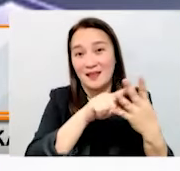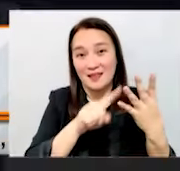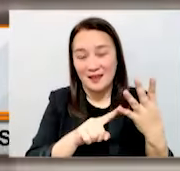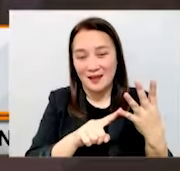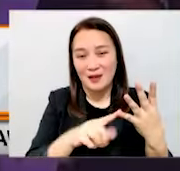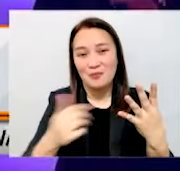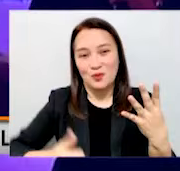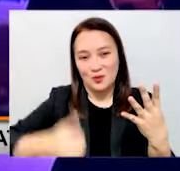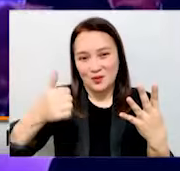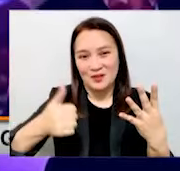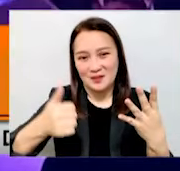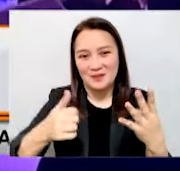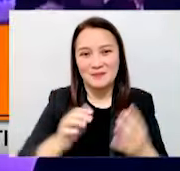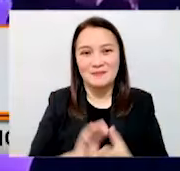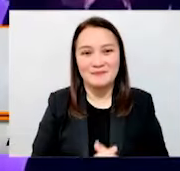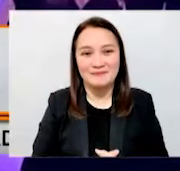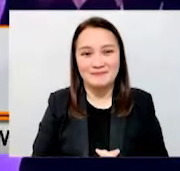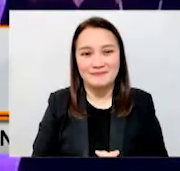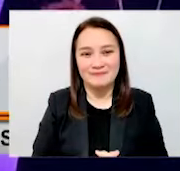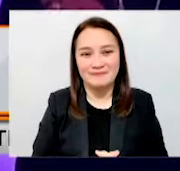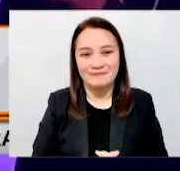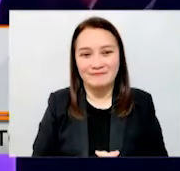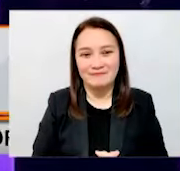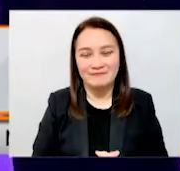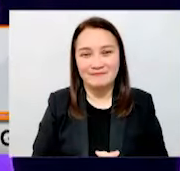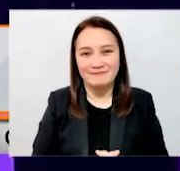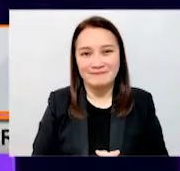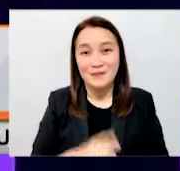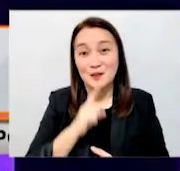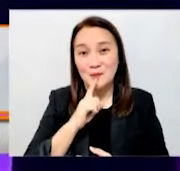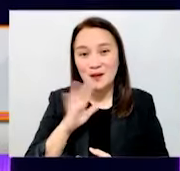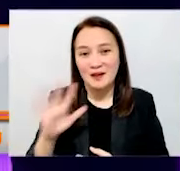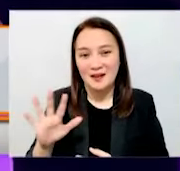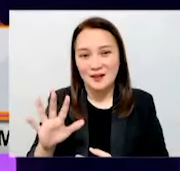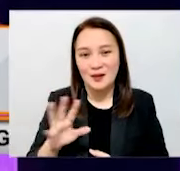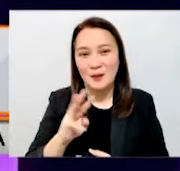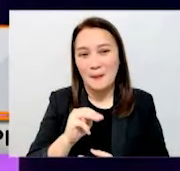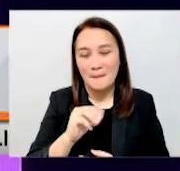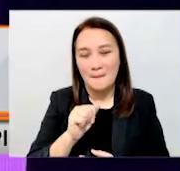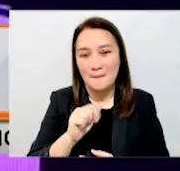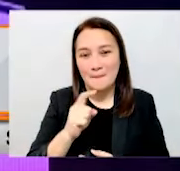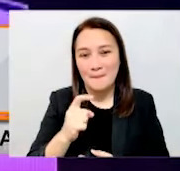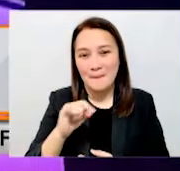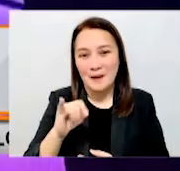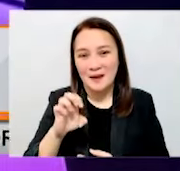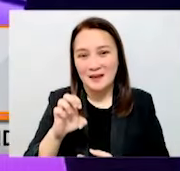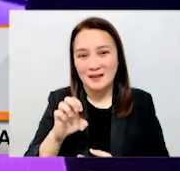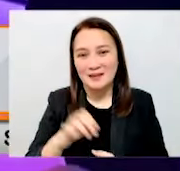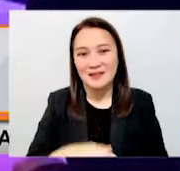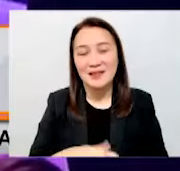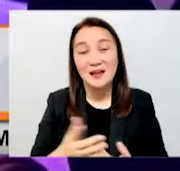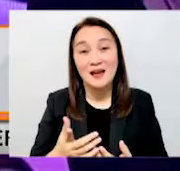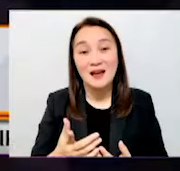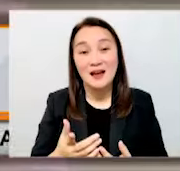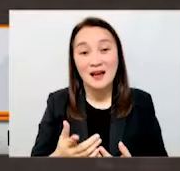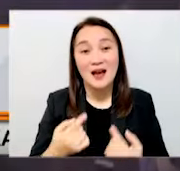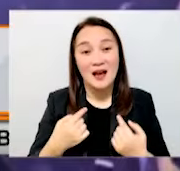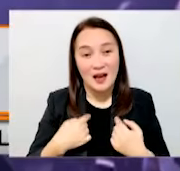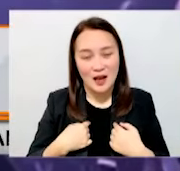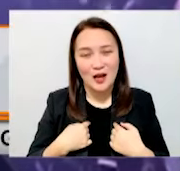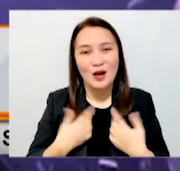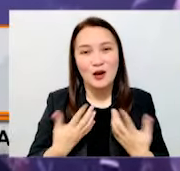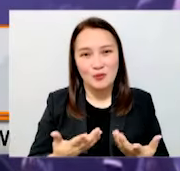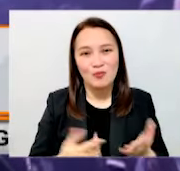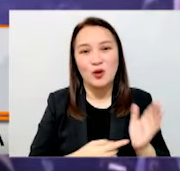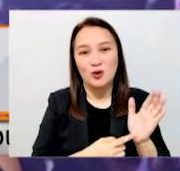queens. Kaya naman ang pangako ni Maxie as the newest drag superstar. I will be a better queen, sinasabi ko yung